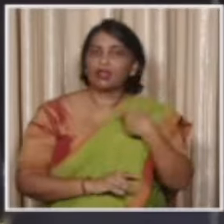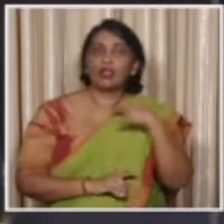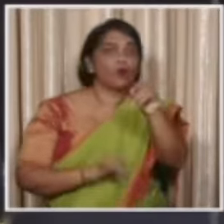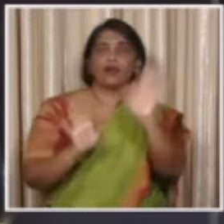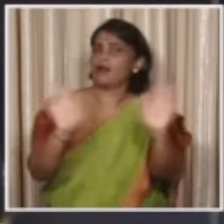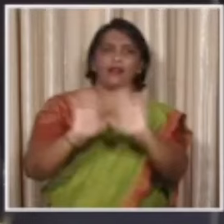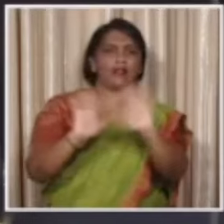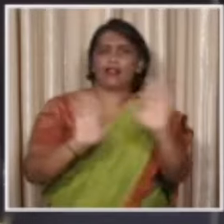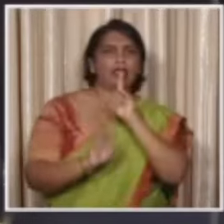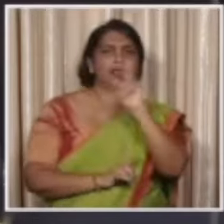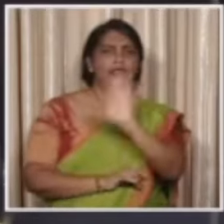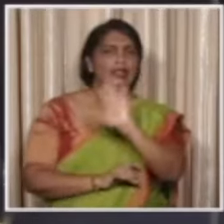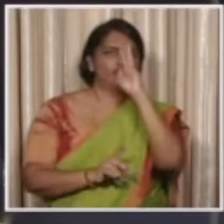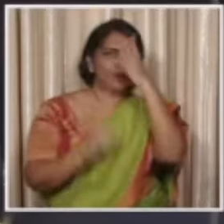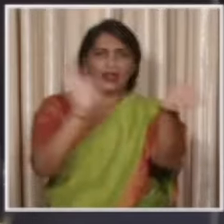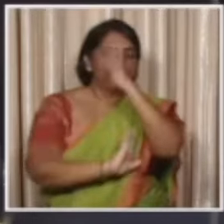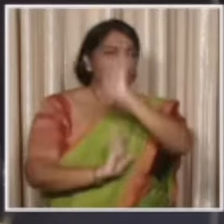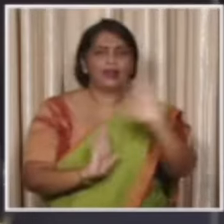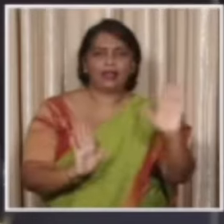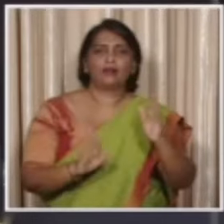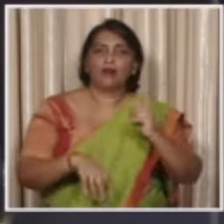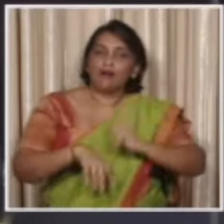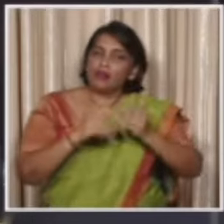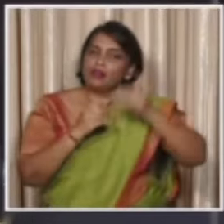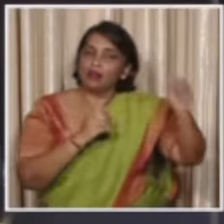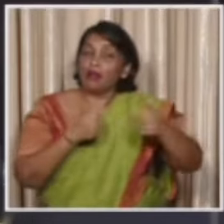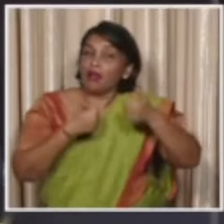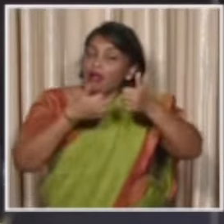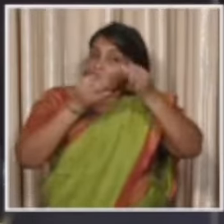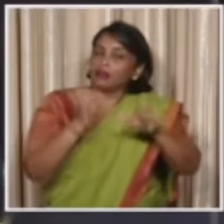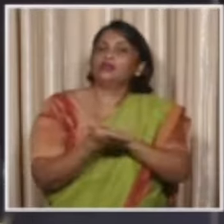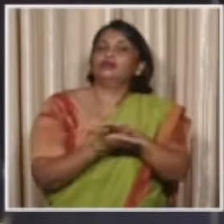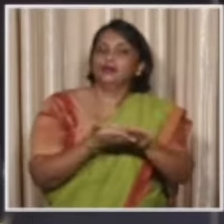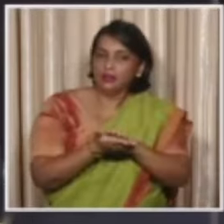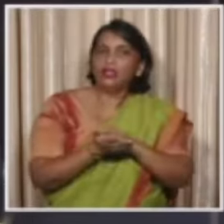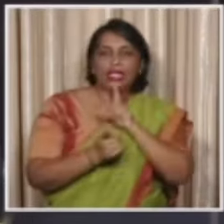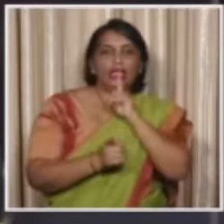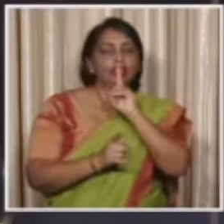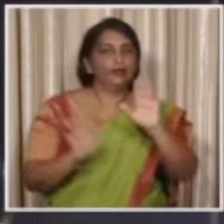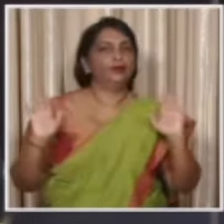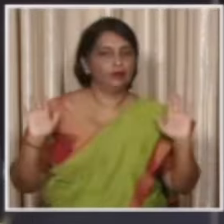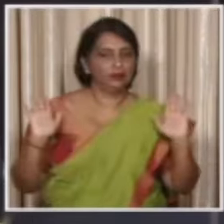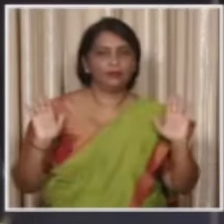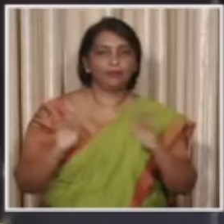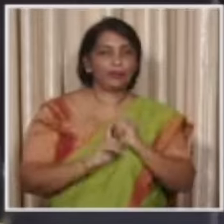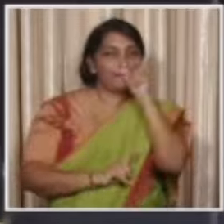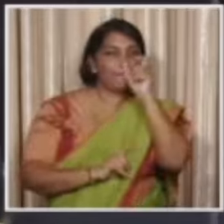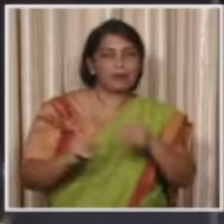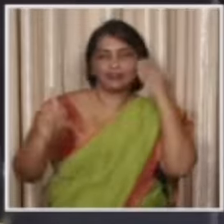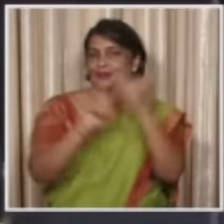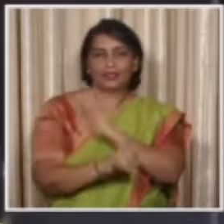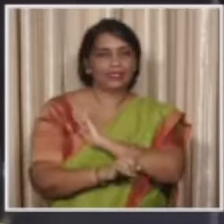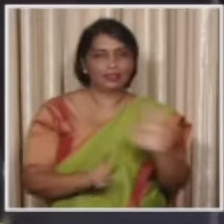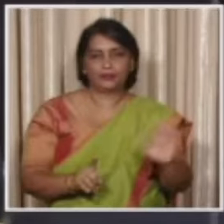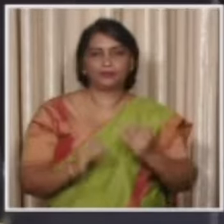සර්, එහෙම කතාවක් නෙමෙයි මෙතන තියෙන්නේ. අපි කාලය අරගෙන මේක හරියට කරමු. ඒකයි කතා වුණේ. නැතු පුද්ගලික දේවල් නෙමෙයි.